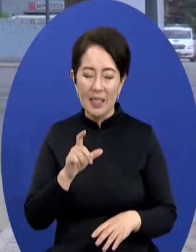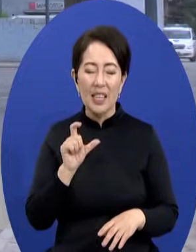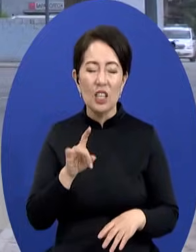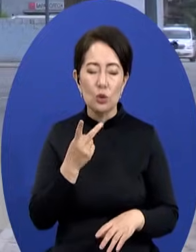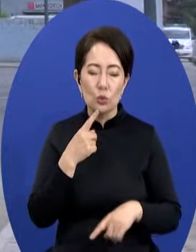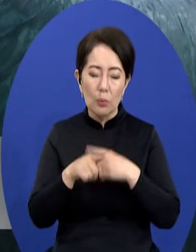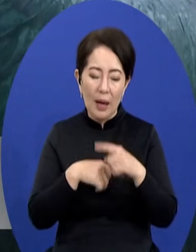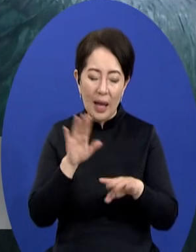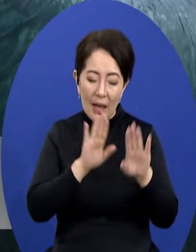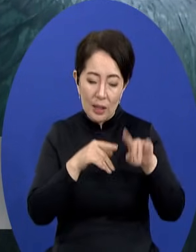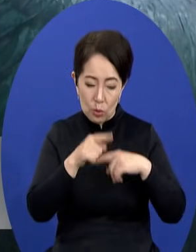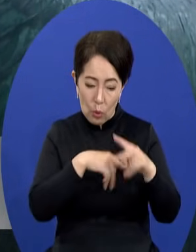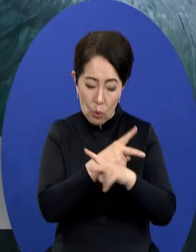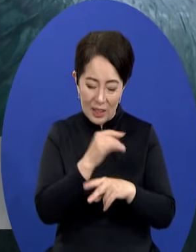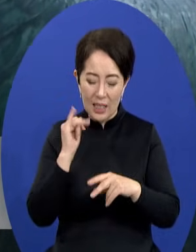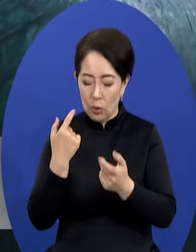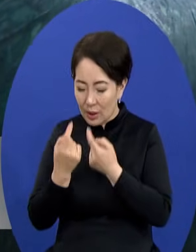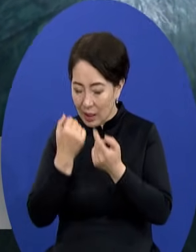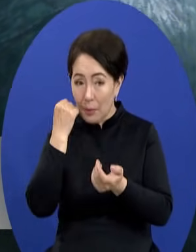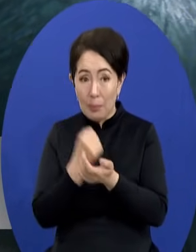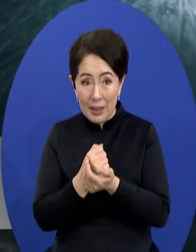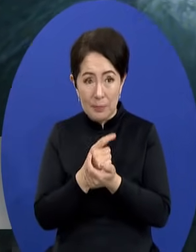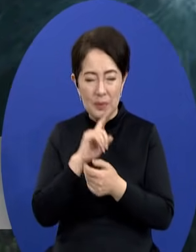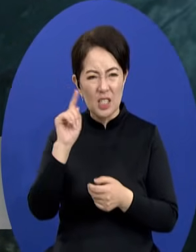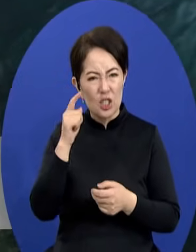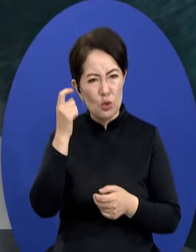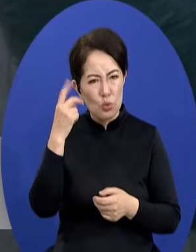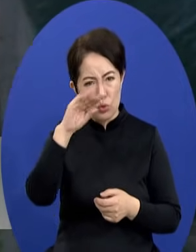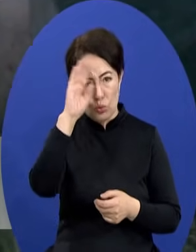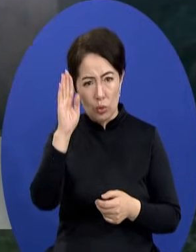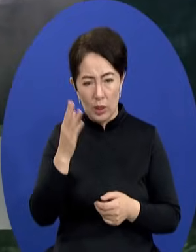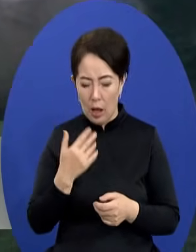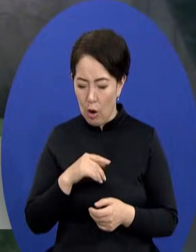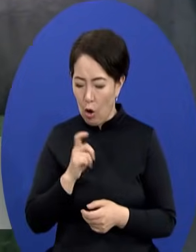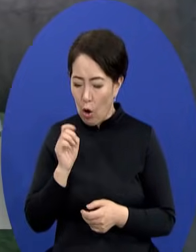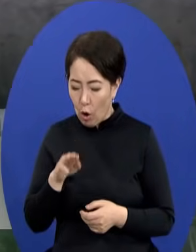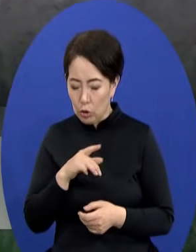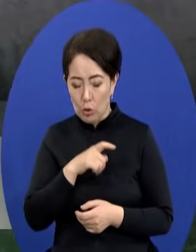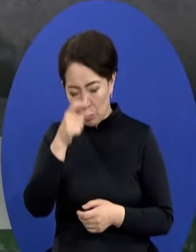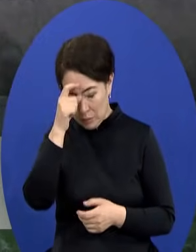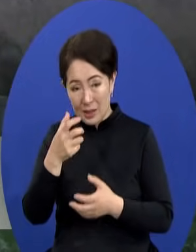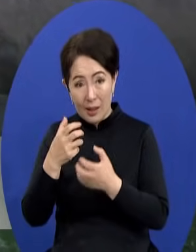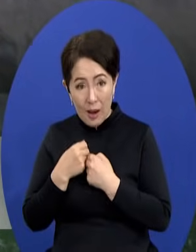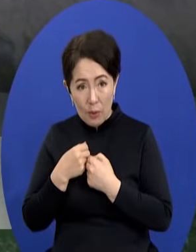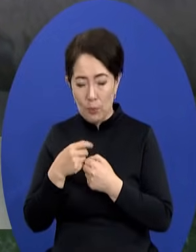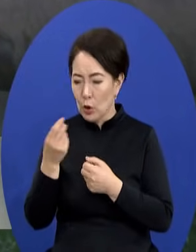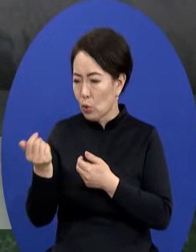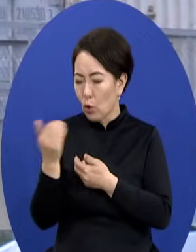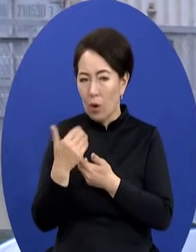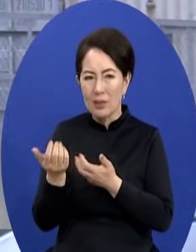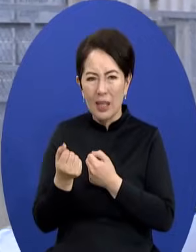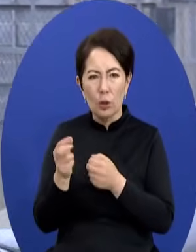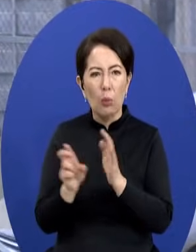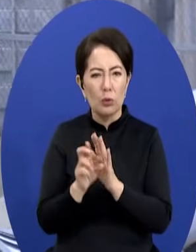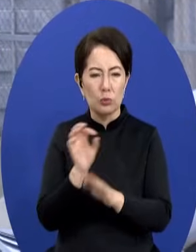хурл энэ 7 өнөгт хэлэлцэж баталгаар цэхэж байна. Эрчим хүчний дулааныг хот өөрийн мэдэлд авснаар хөрөнгө оруулалт татах боломжтой гэж хуулийн